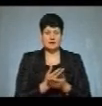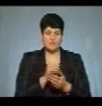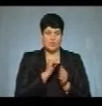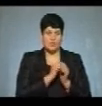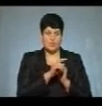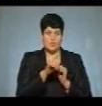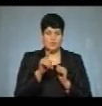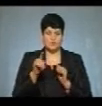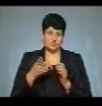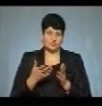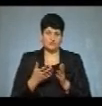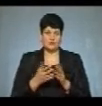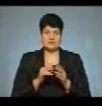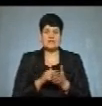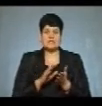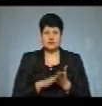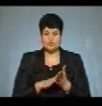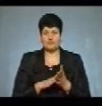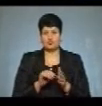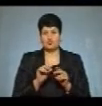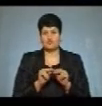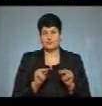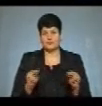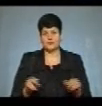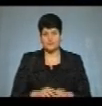кожного зареєстрованого учасника сертифікації.